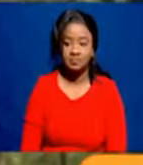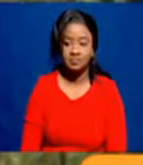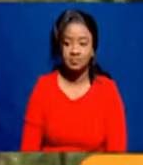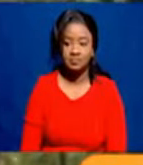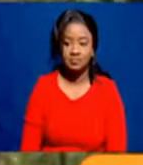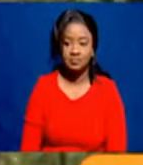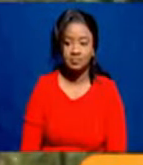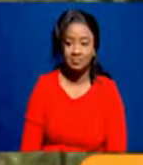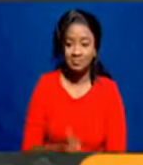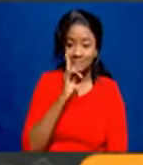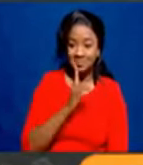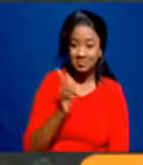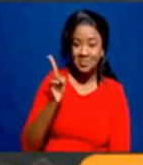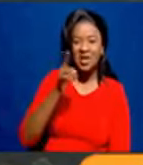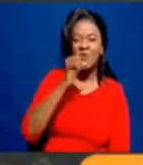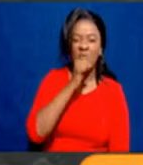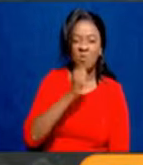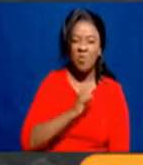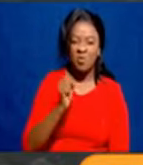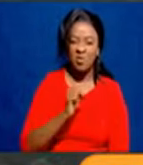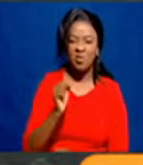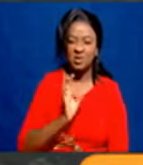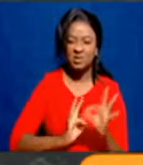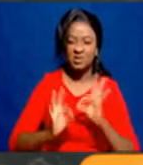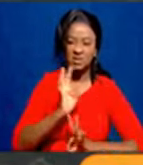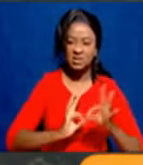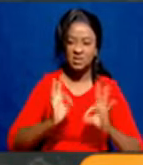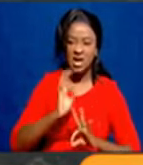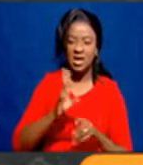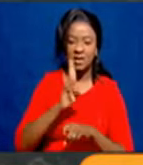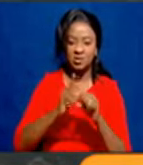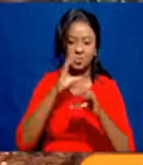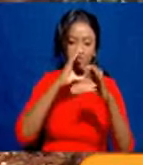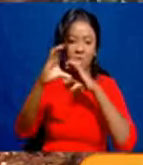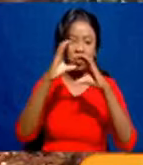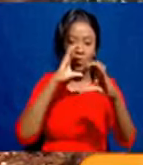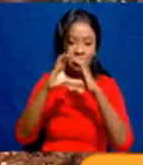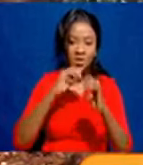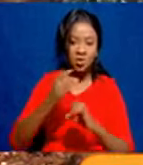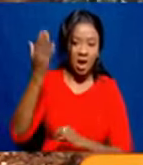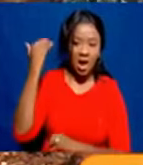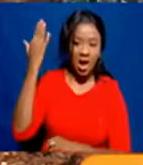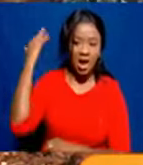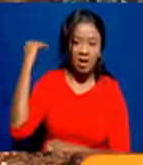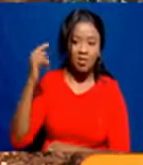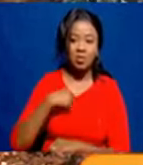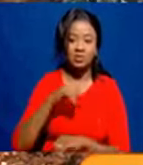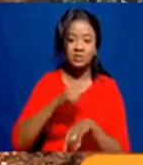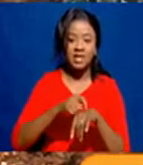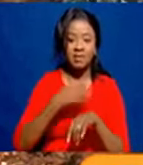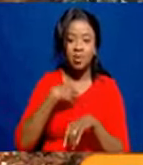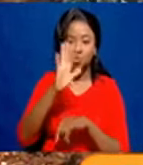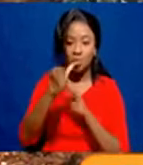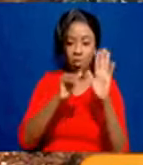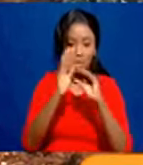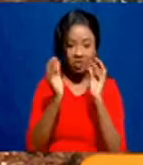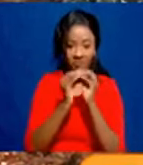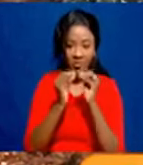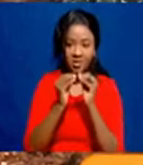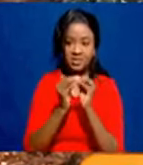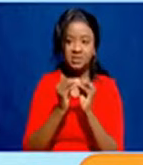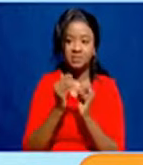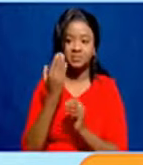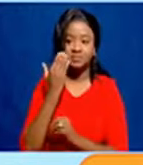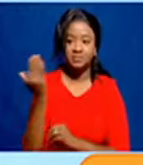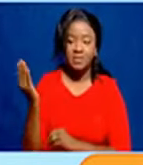Ni mbinu ya kitambo ya mawasiliano iliyotumika hususan nyakati za ukoloni kuita mkutano katika vijiji vya jamii za